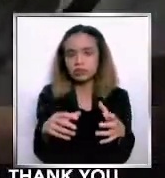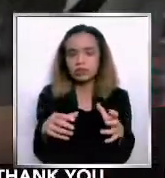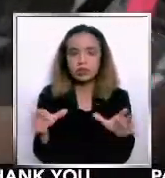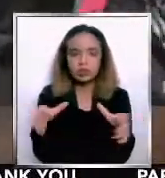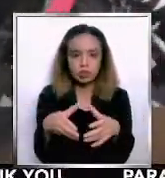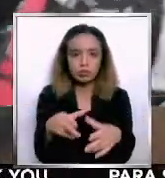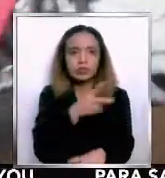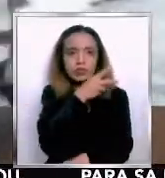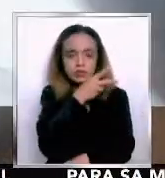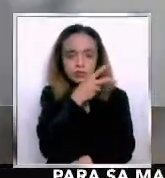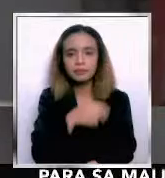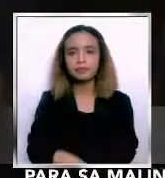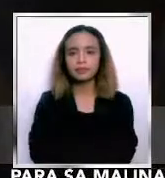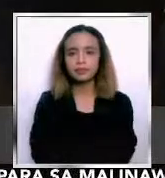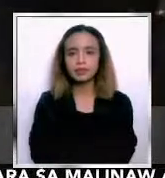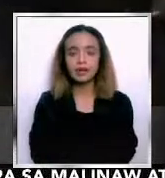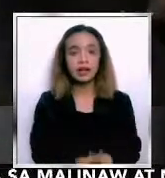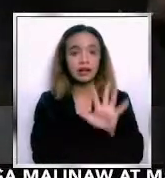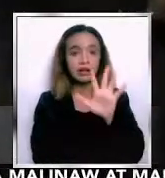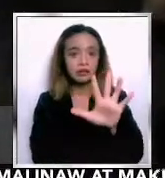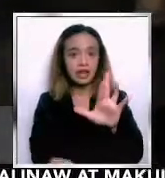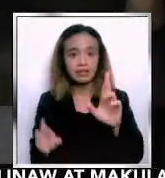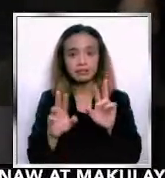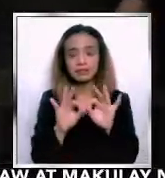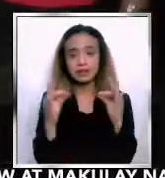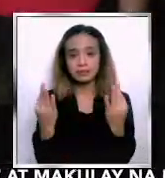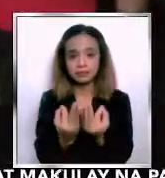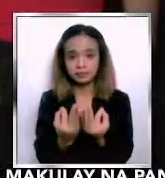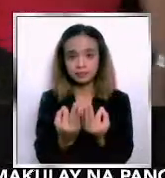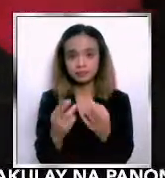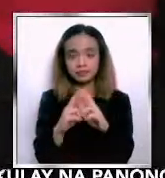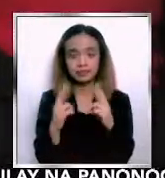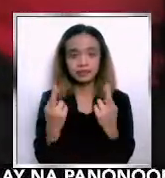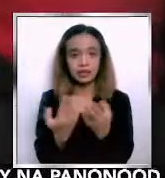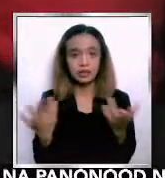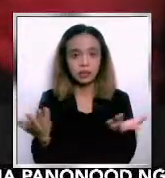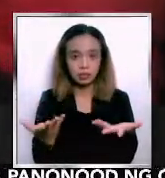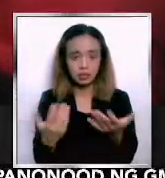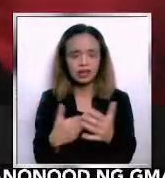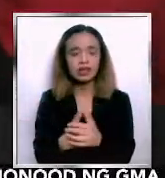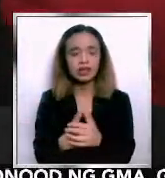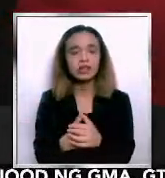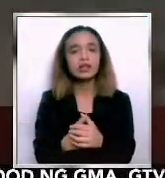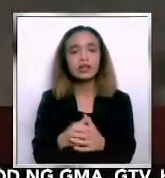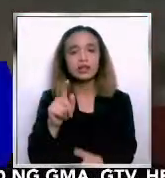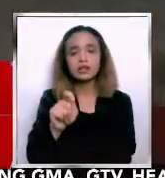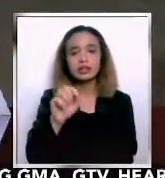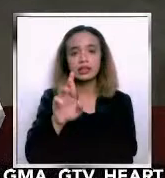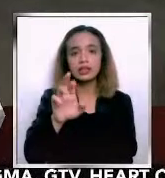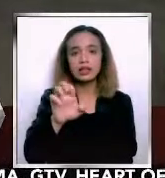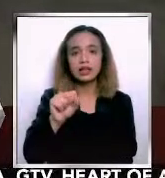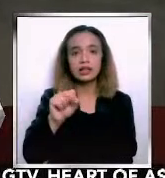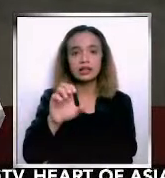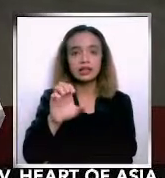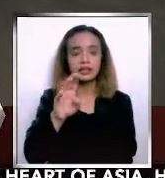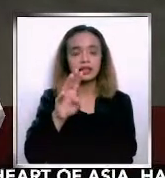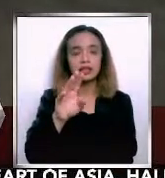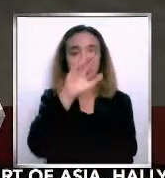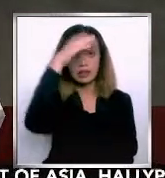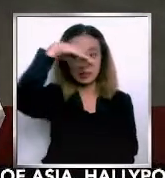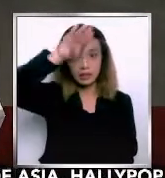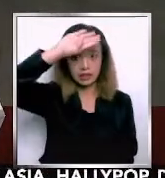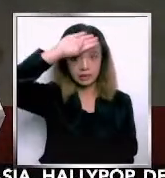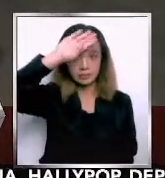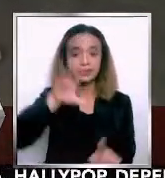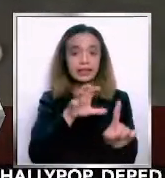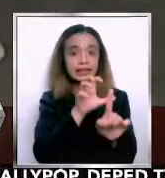Limang magkakaanak ang nabaybust pasado alas 9 kagabi sa Barangay Hugo Perez sa 13 Martires, Cavite. Arestado ng mga tauhan ng PNP